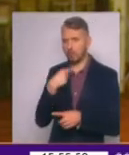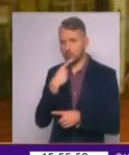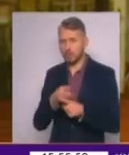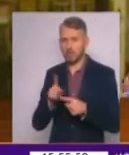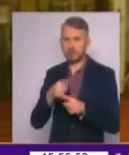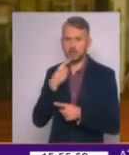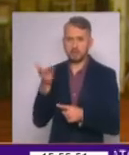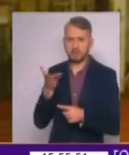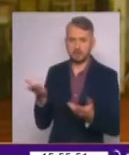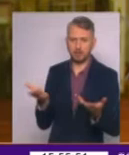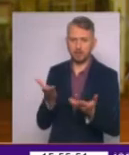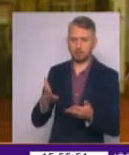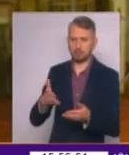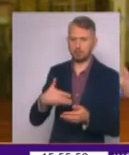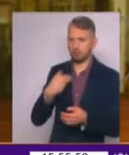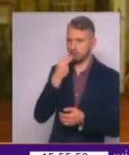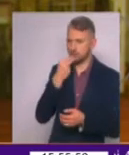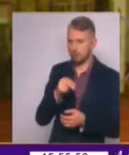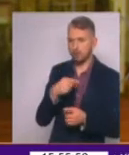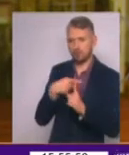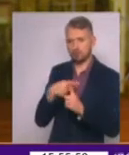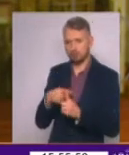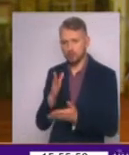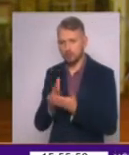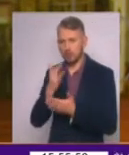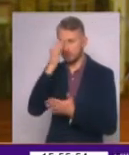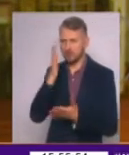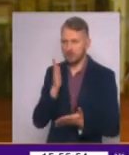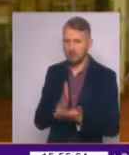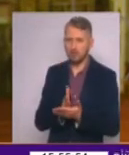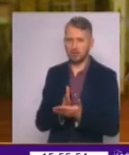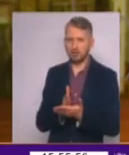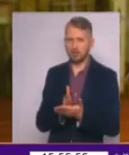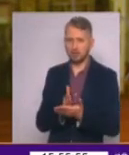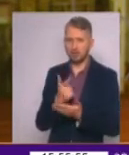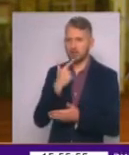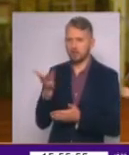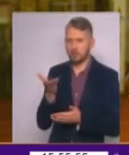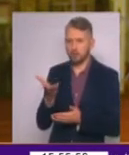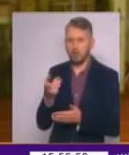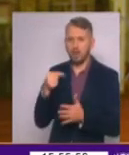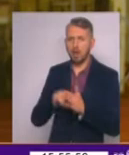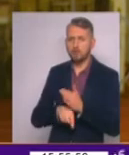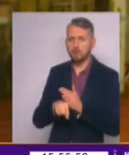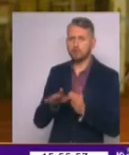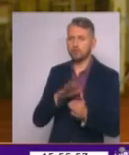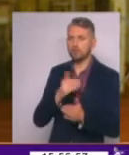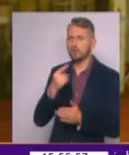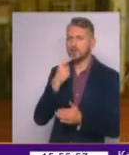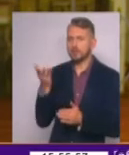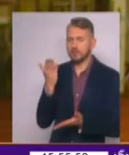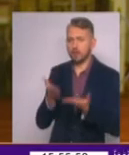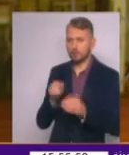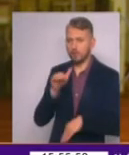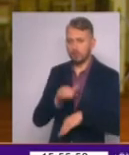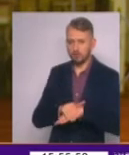звіт якийсь ефективний, є якийсь сенс в ньому, що дійсно якимось чином звітували. А в чому ж тоді заключався їхній звіт, якщо